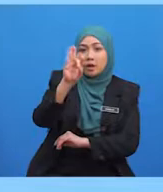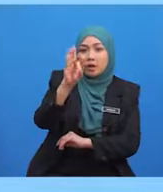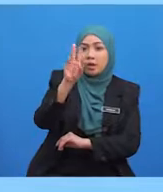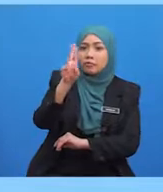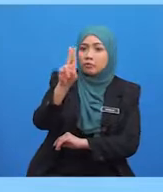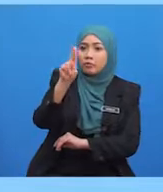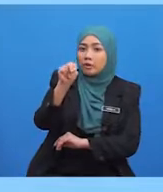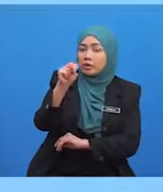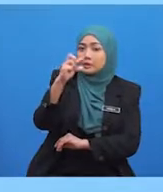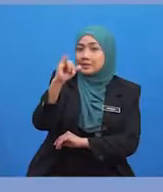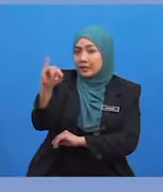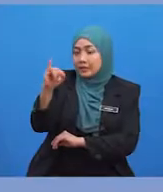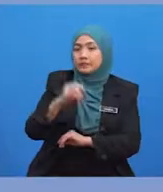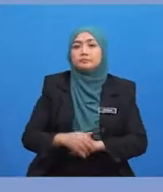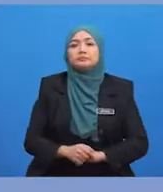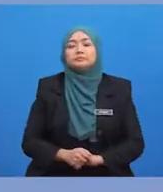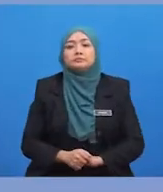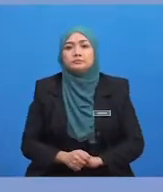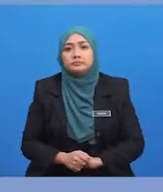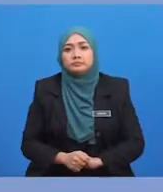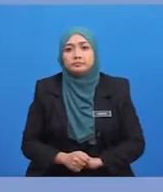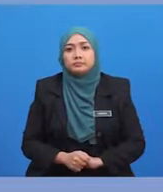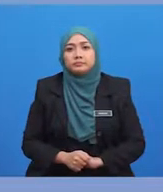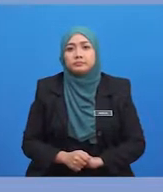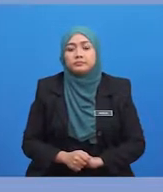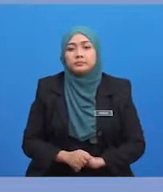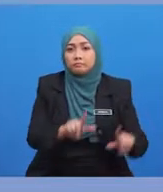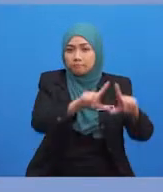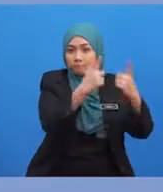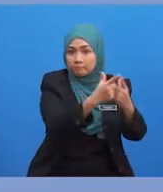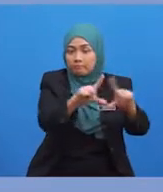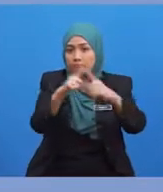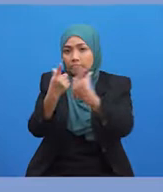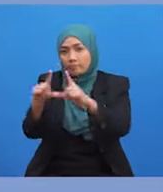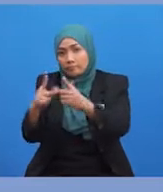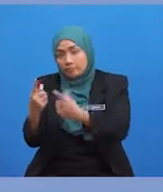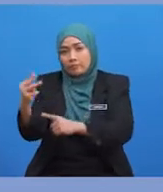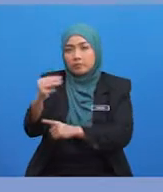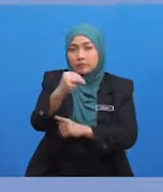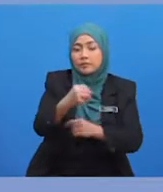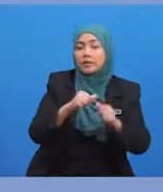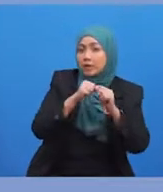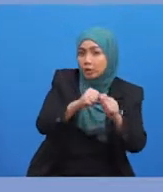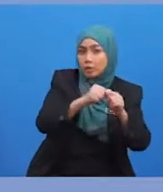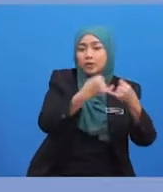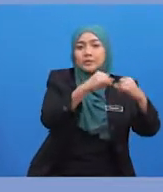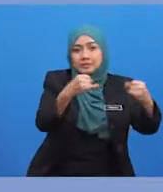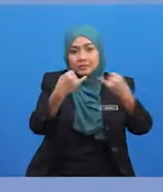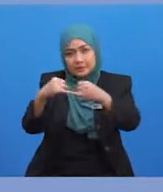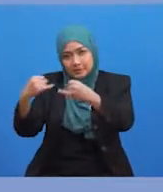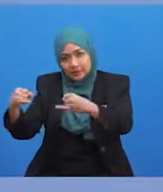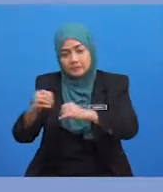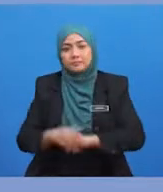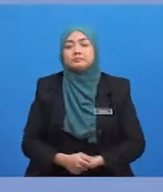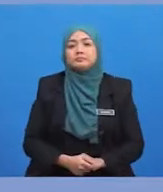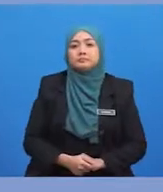Mikroorganisma yang pertama ialah bakteria. Bakteria ini wujud dalam keadaan pelbagai bentuk